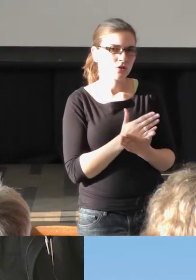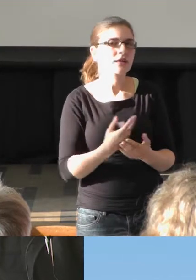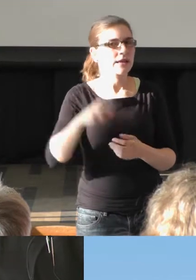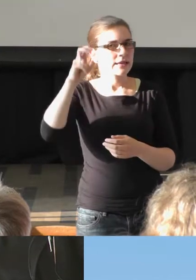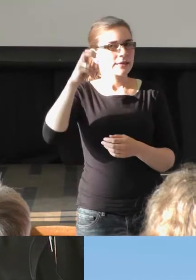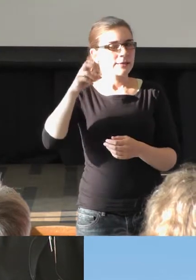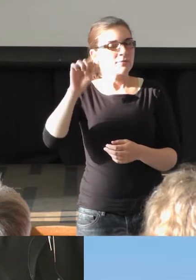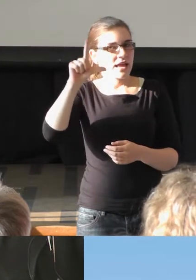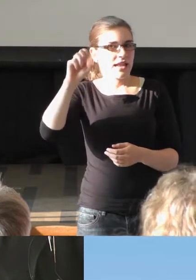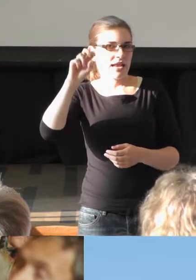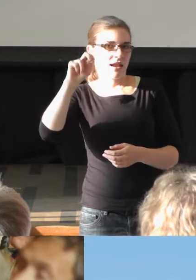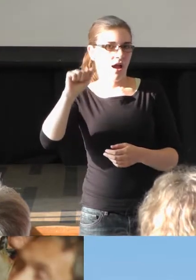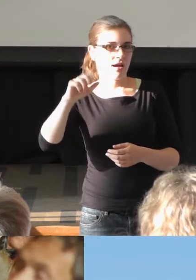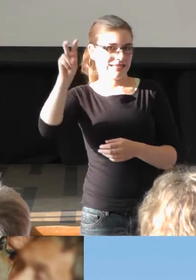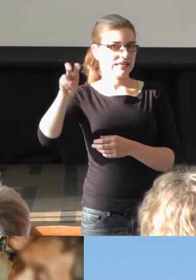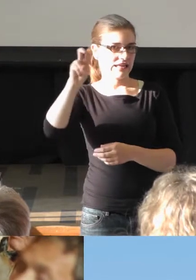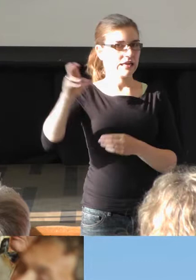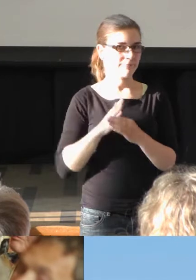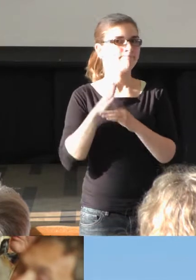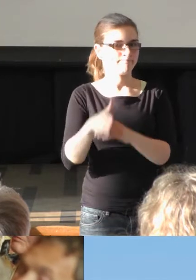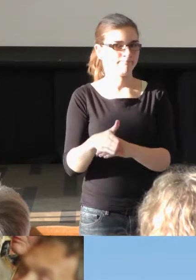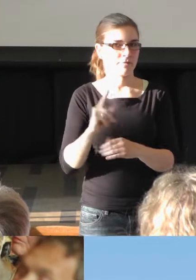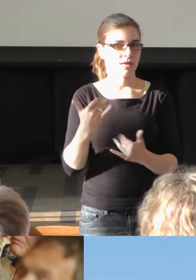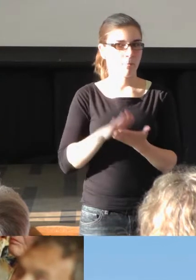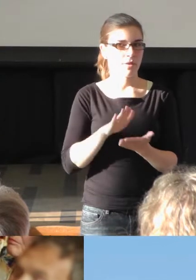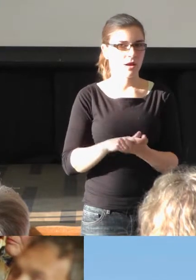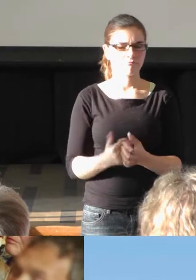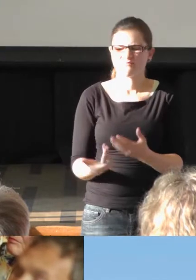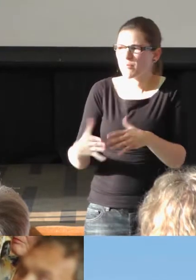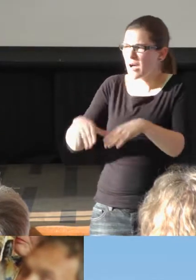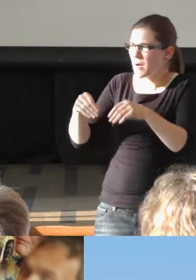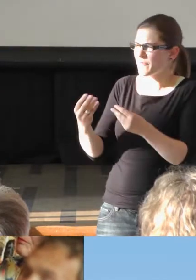Klinik. Wie hat sich denn das anfangs bei Ihnen angefühlt?